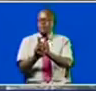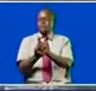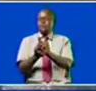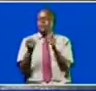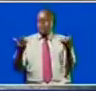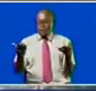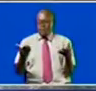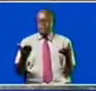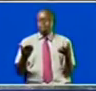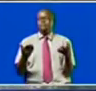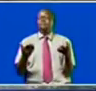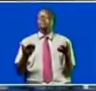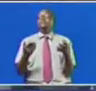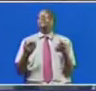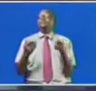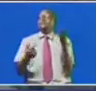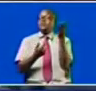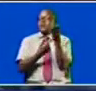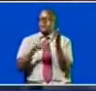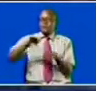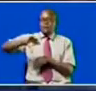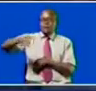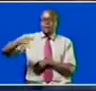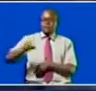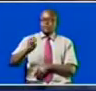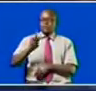vya kipusi eneo la Mwatate,